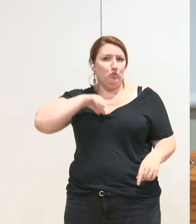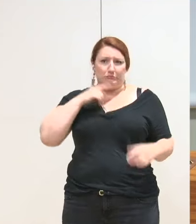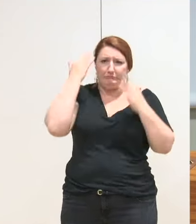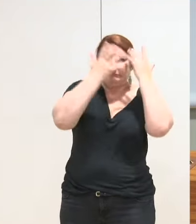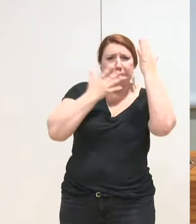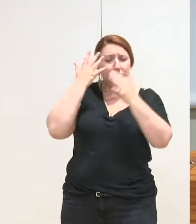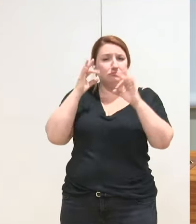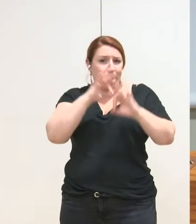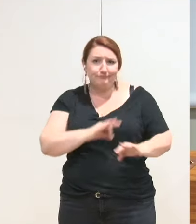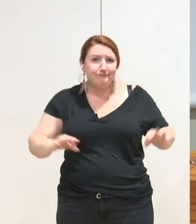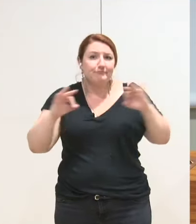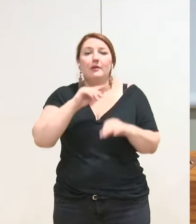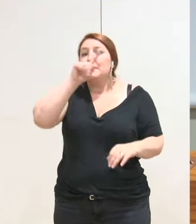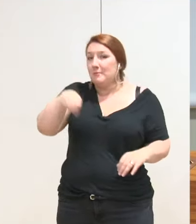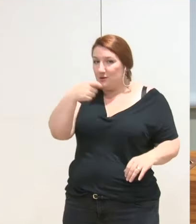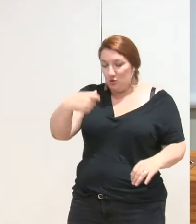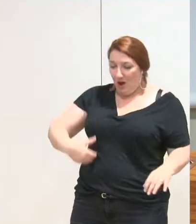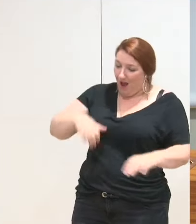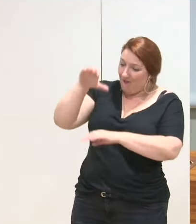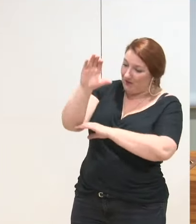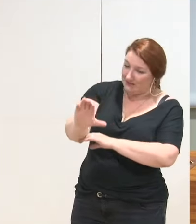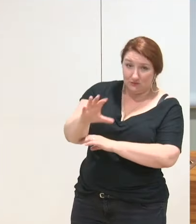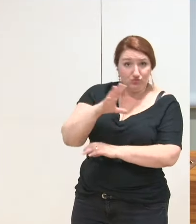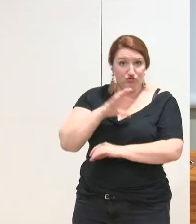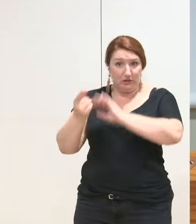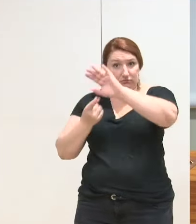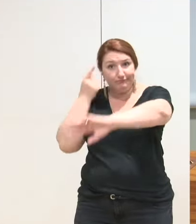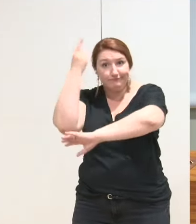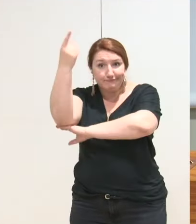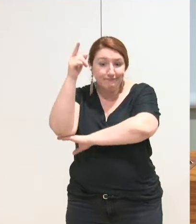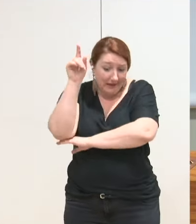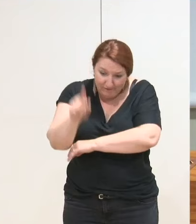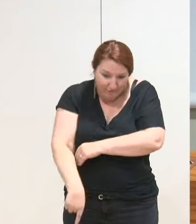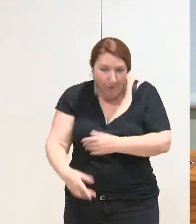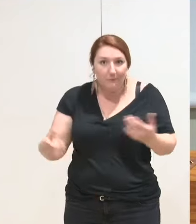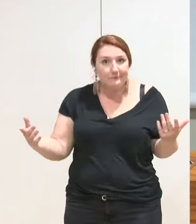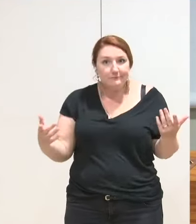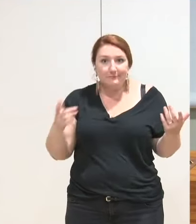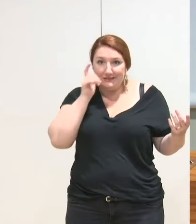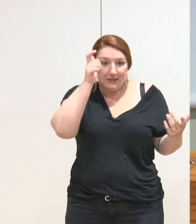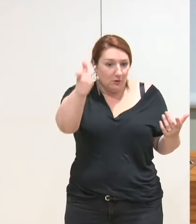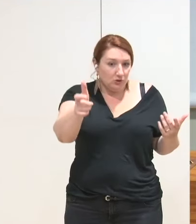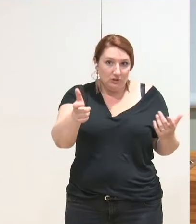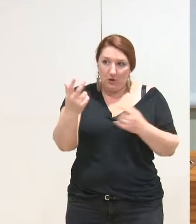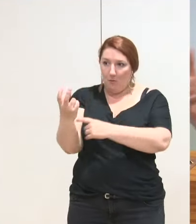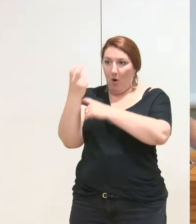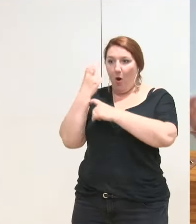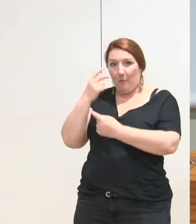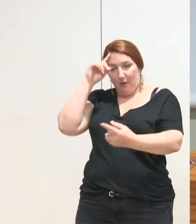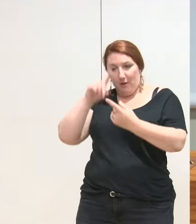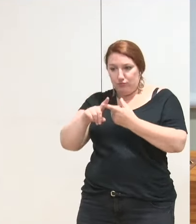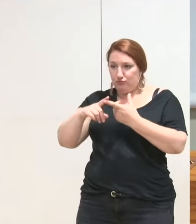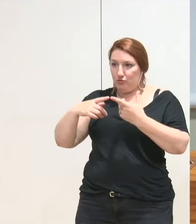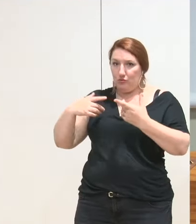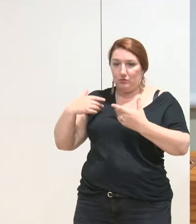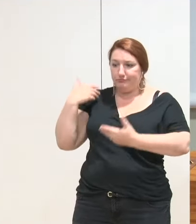évidemment qu'il y a des investissements qui s'inscrivent dans le long terme et il est tout à fait logique d'avoir recours à l'emprunt pour pouvoir